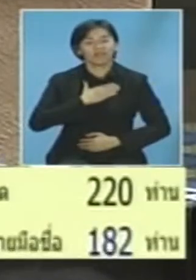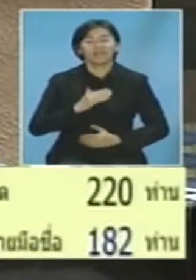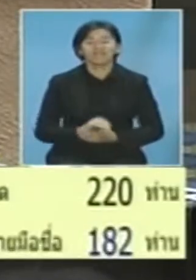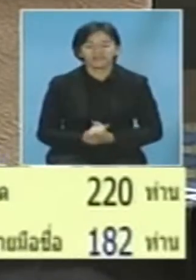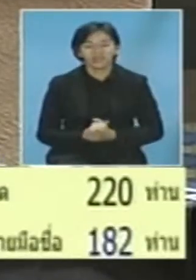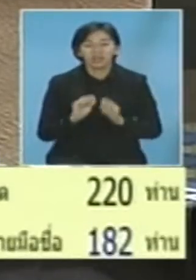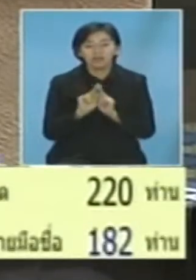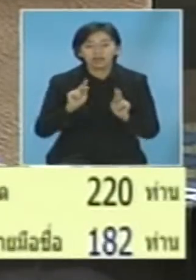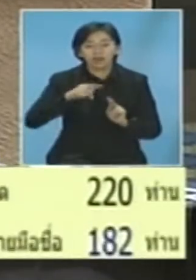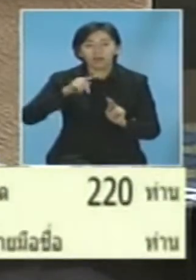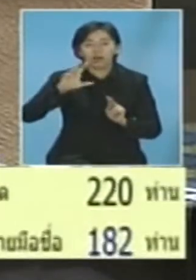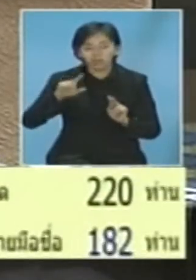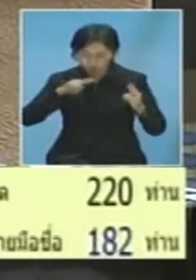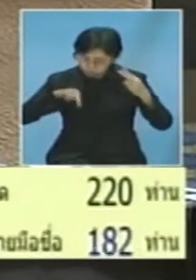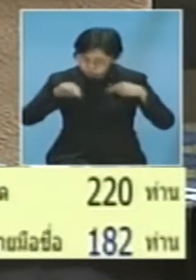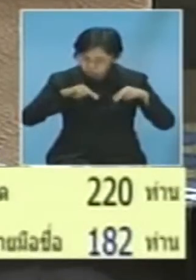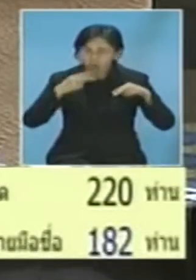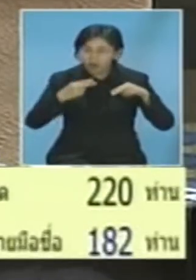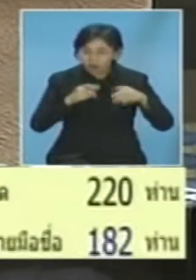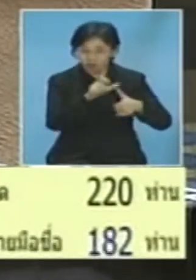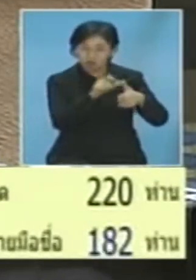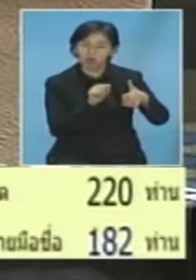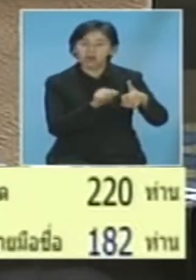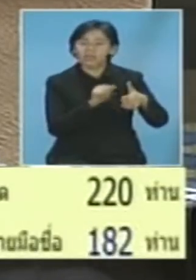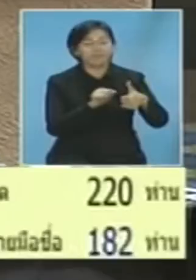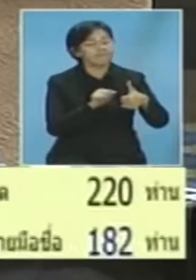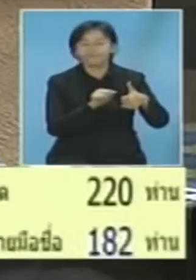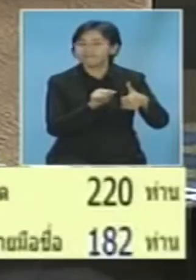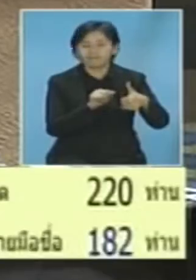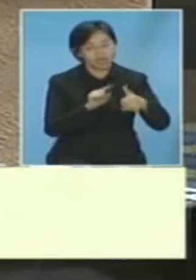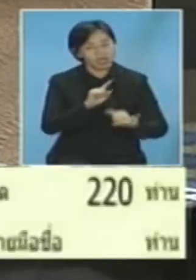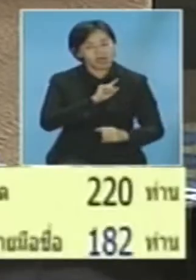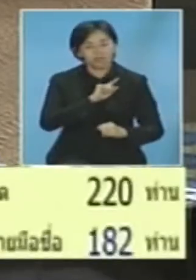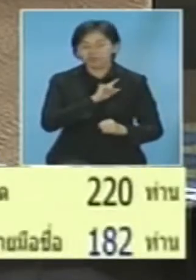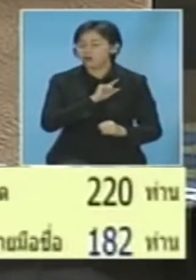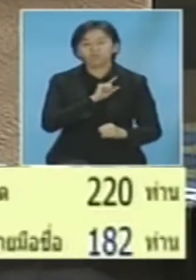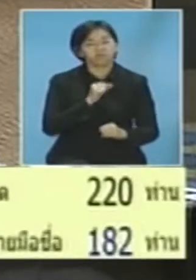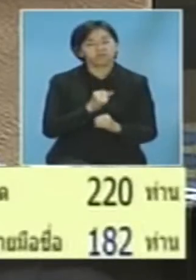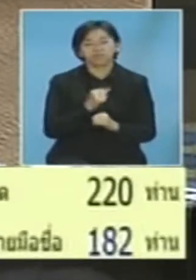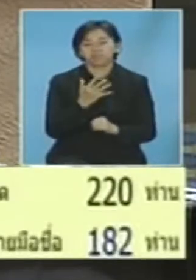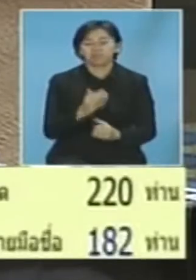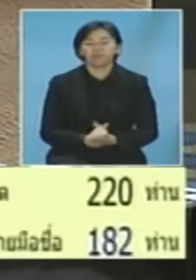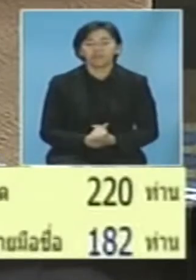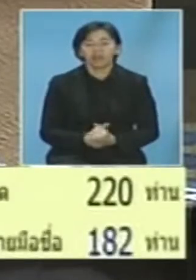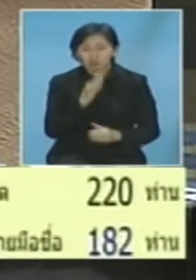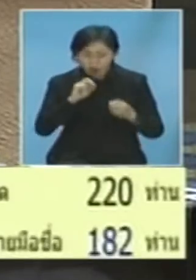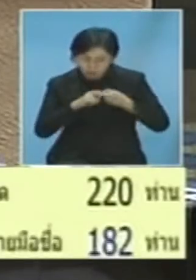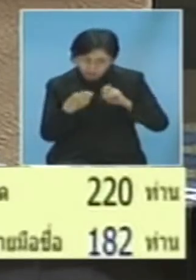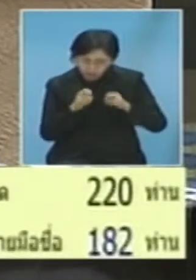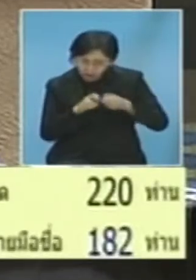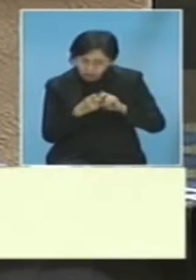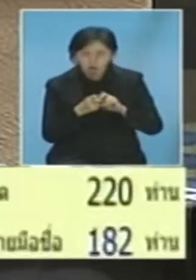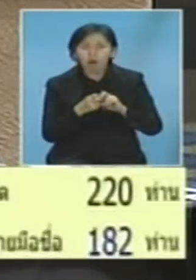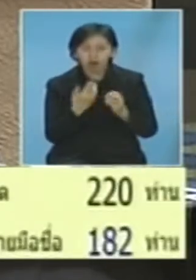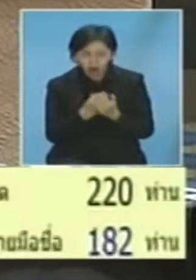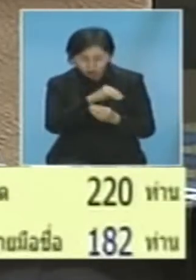ได้ชี้มูลความผิดว่าผู้ถูกกล่าวหาได้ละเว้นการปฏิบัติหน้าที่ที่ไม่ระงับยับยั้งความเสียห